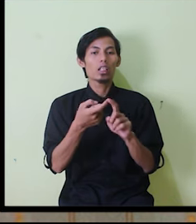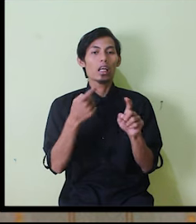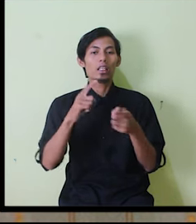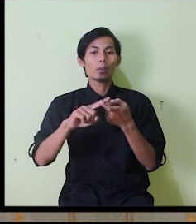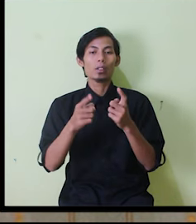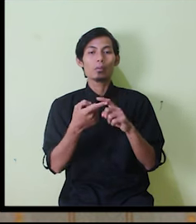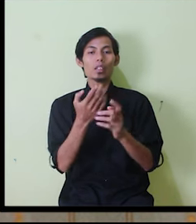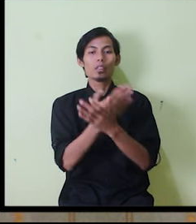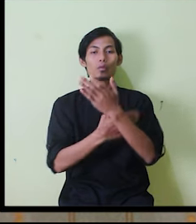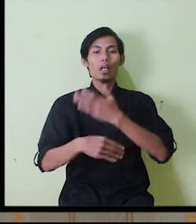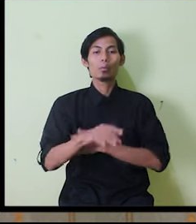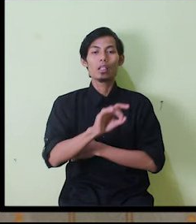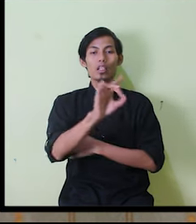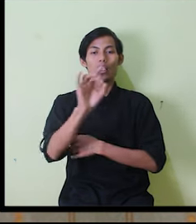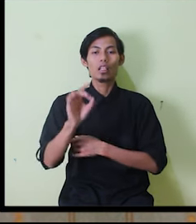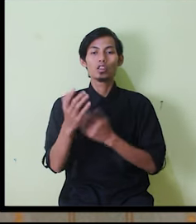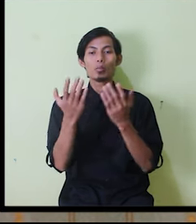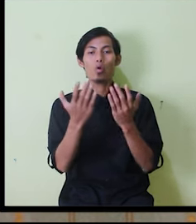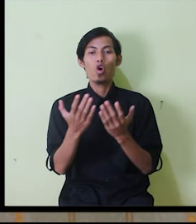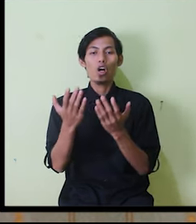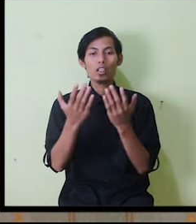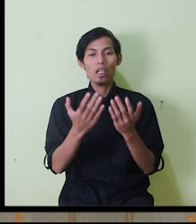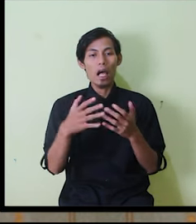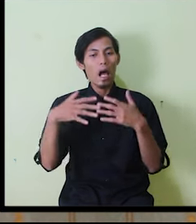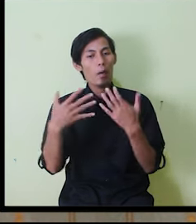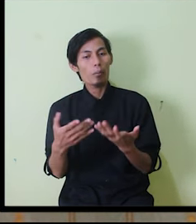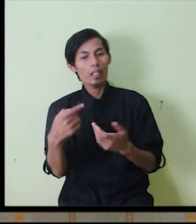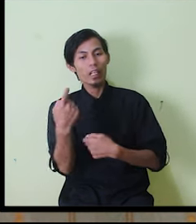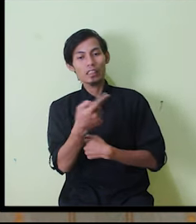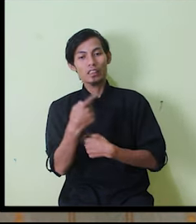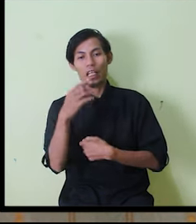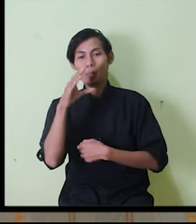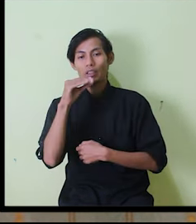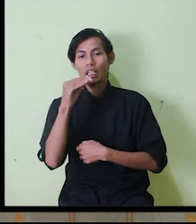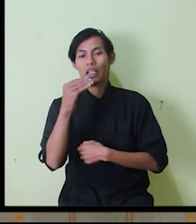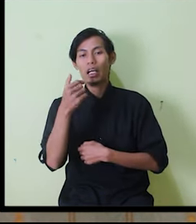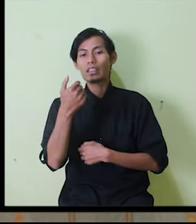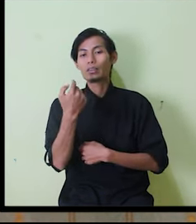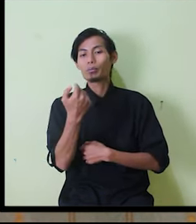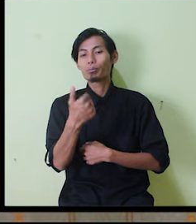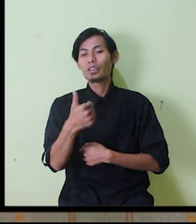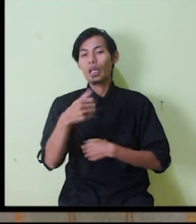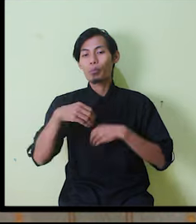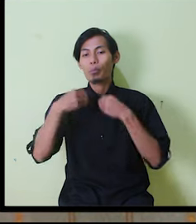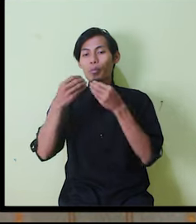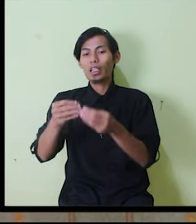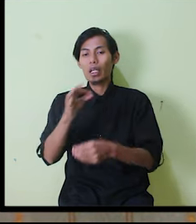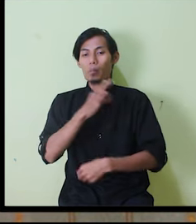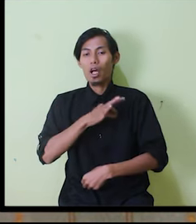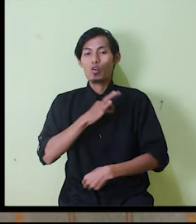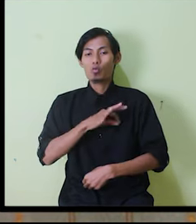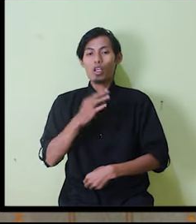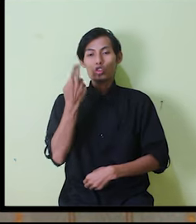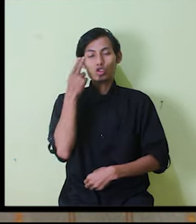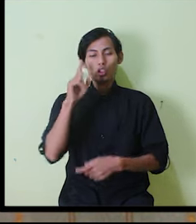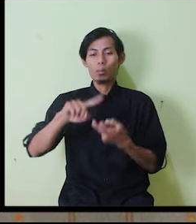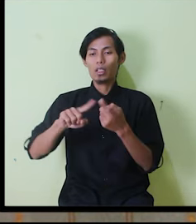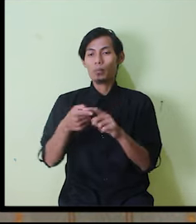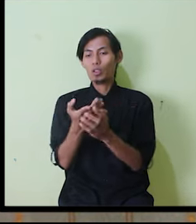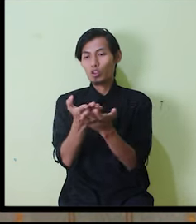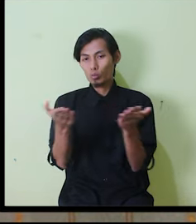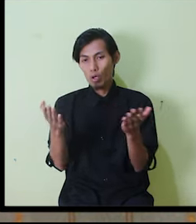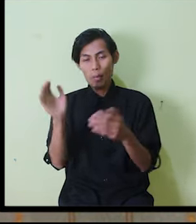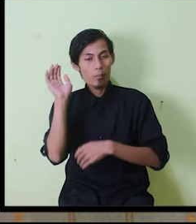fabel lainnya Semoga apa yang kita bicarakan di sini bisa memberikan manfaat banyak kepada teman-teman semuanya pendengar dari